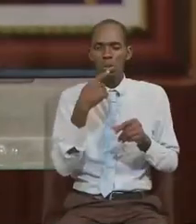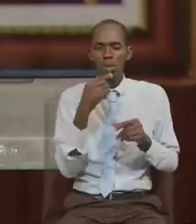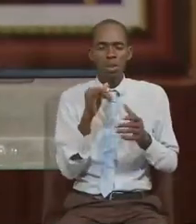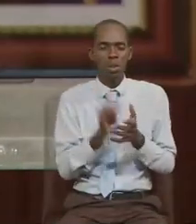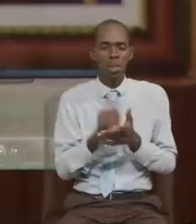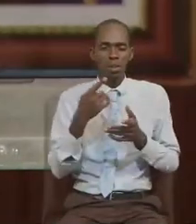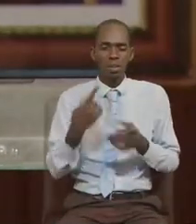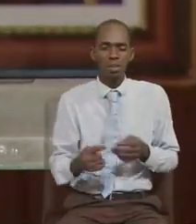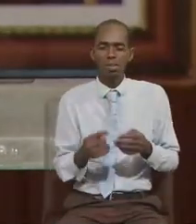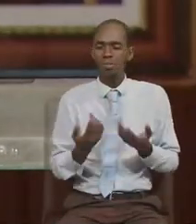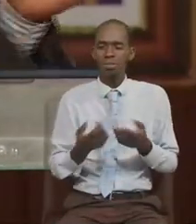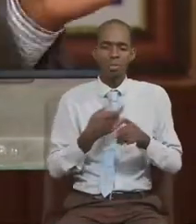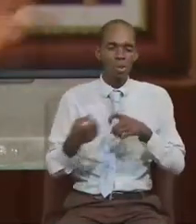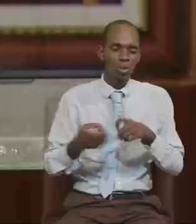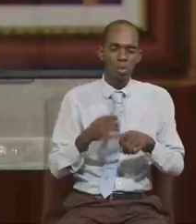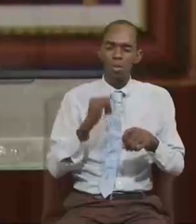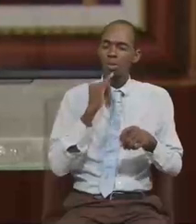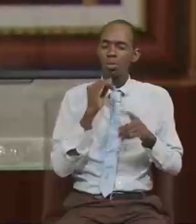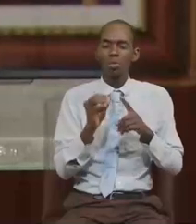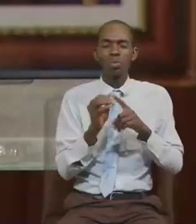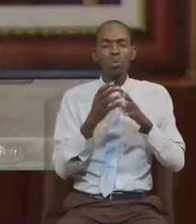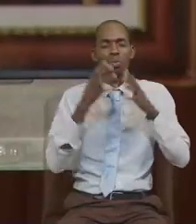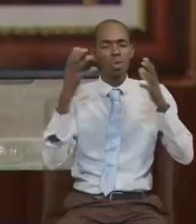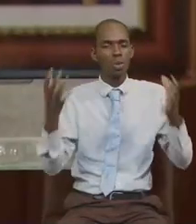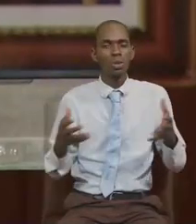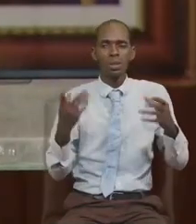trop. Les dangers sont nombreux.